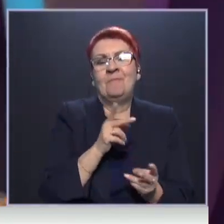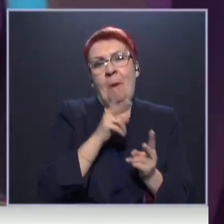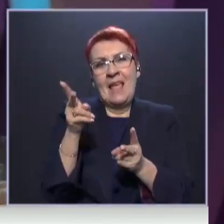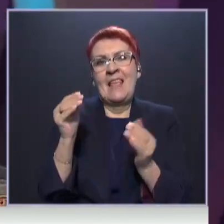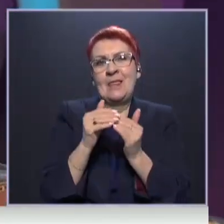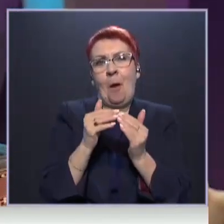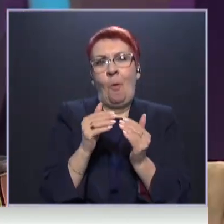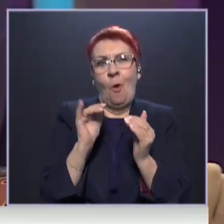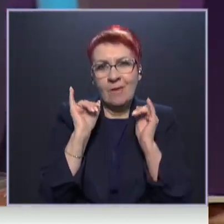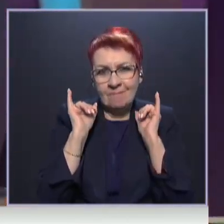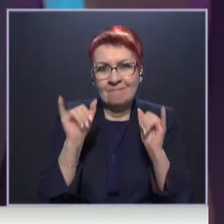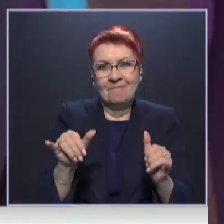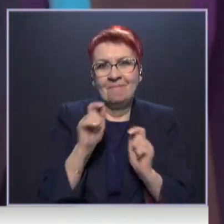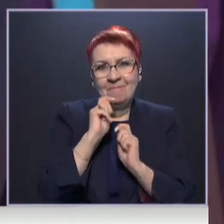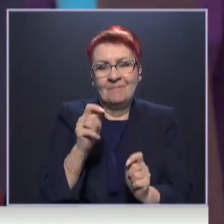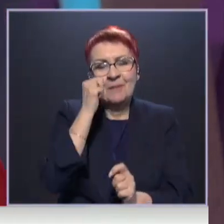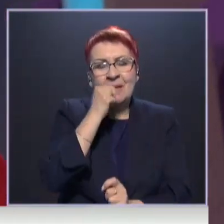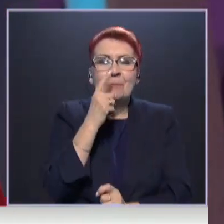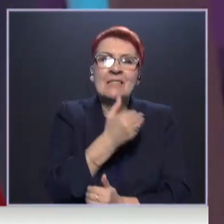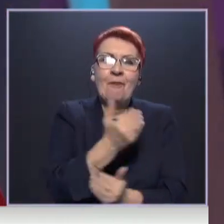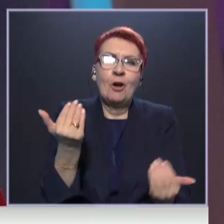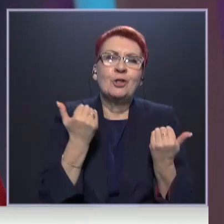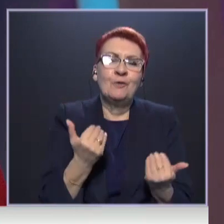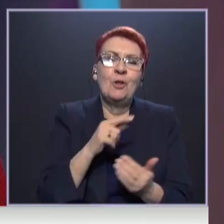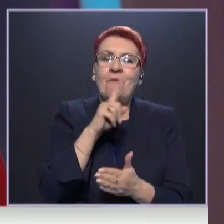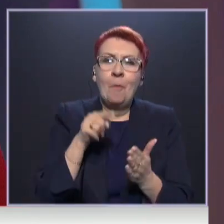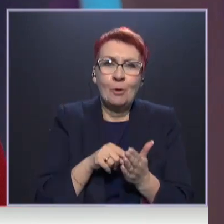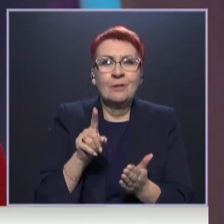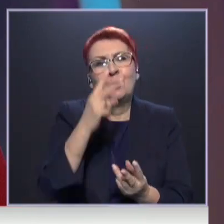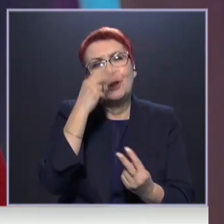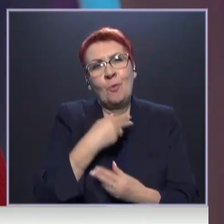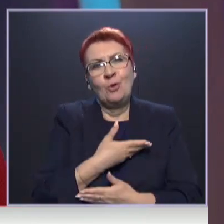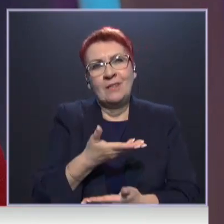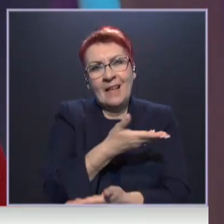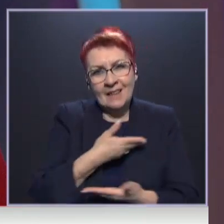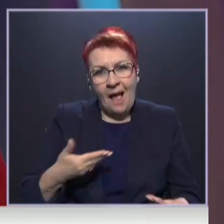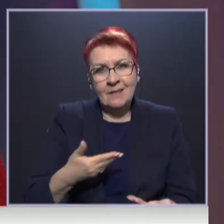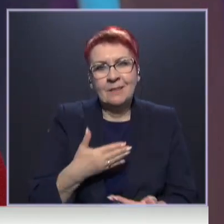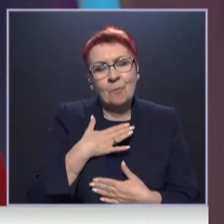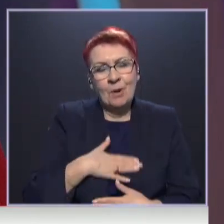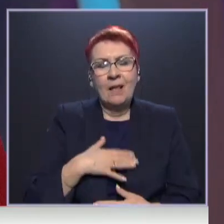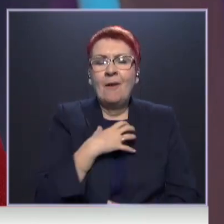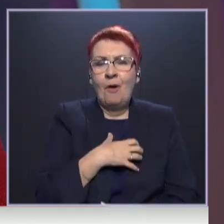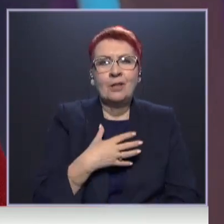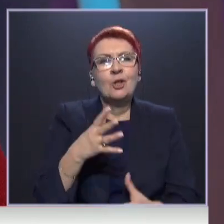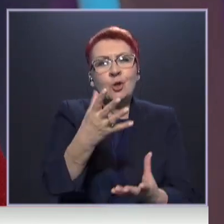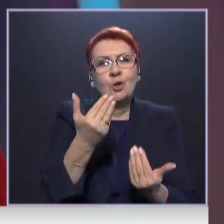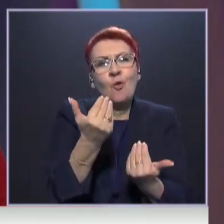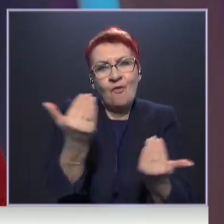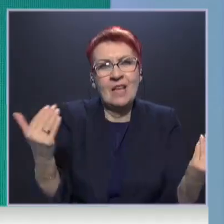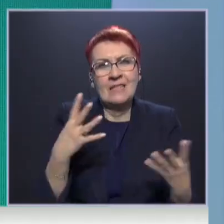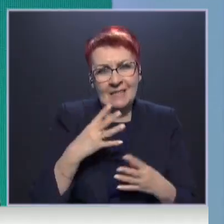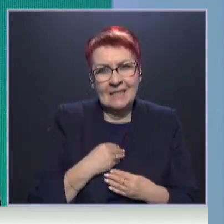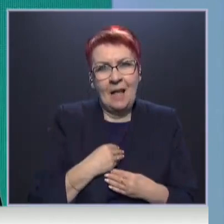что спасибо большое сегодня за ваши вопросы, за то, что смотрите нас. Нам очень приятно, нам очень важно, что вы с нами. Ну и, конечно, отцу